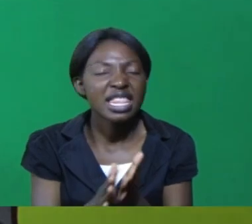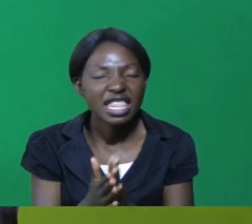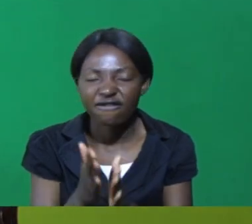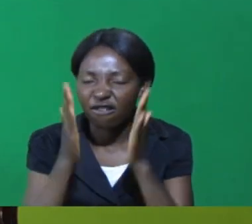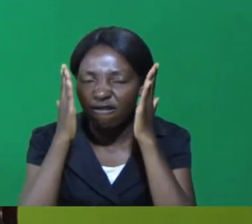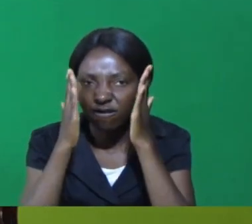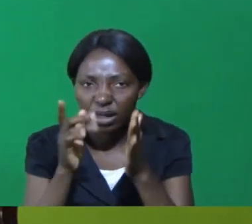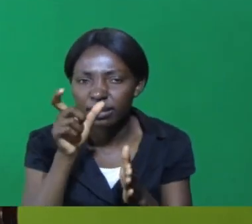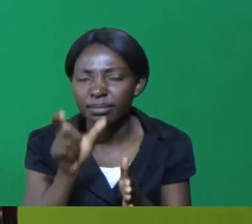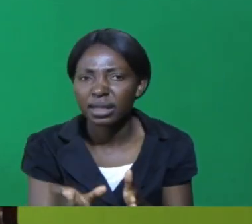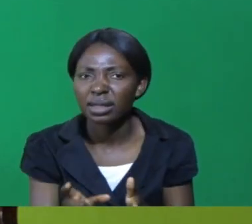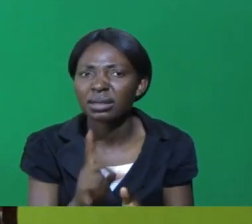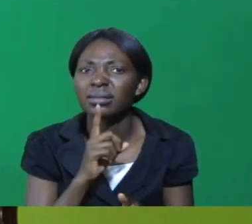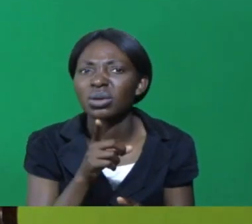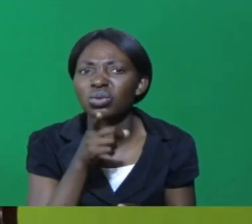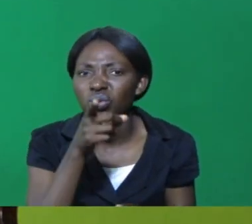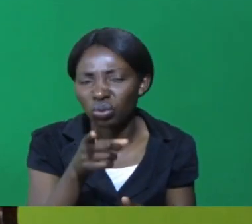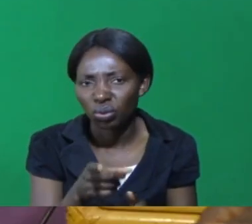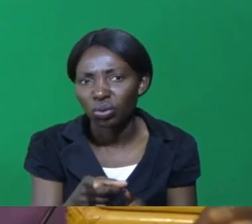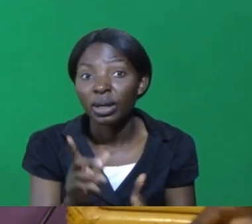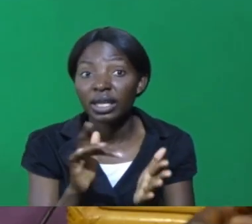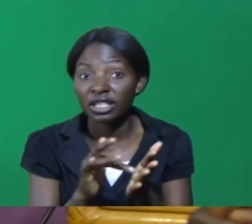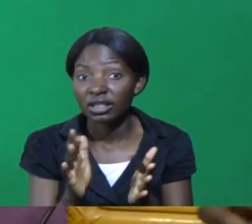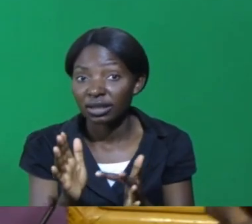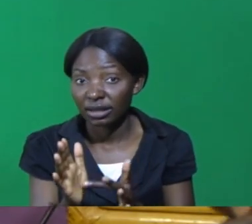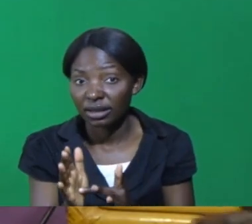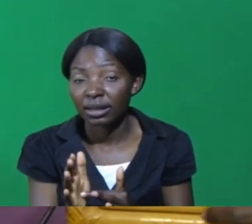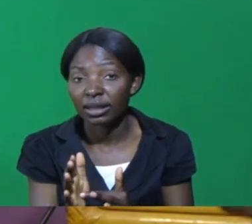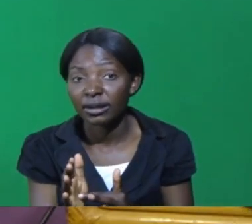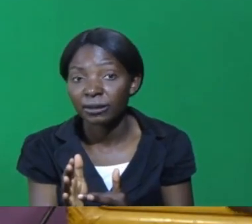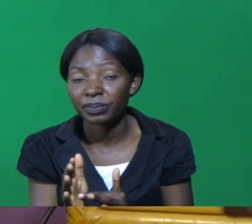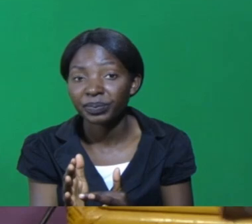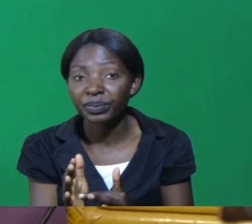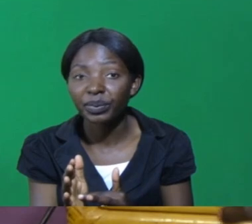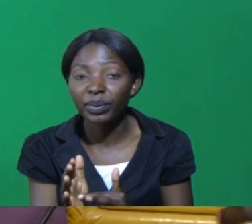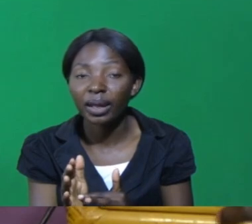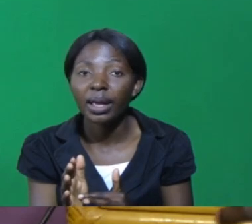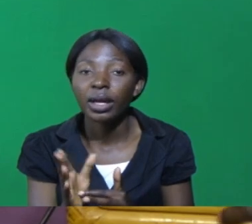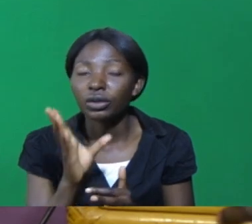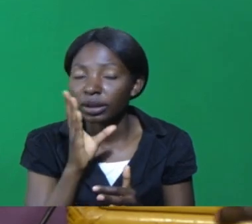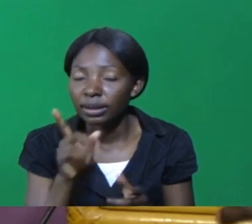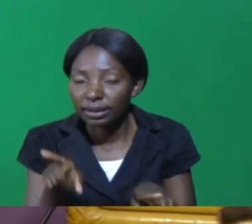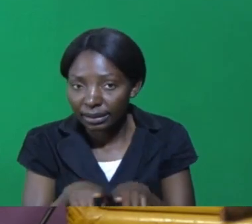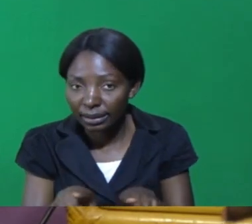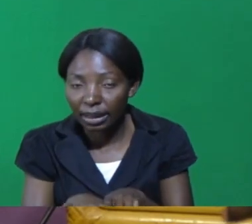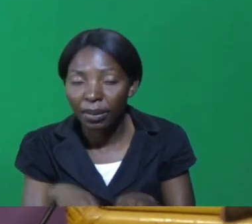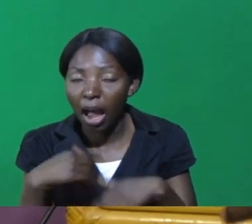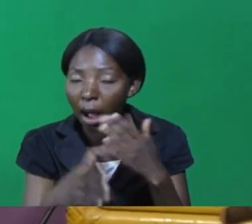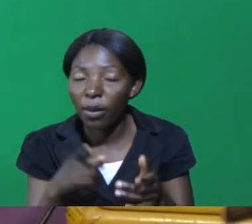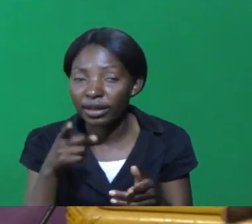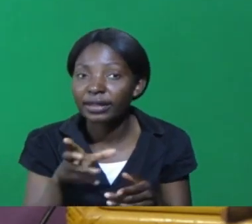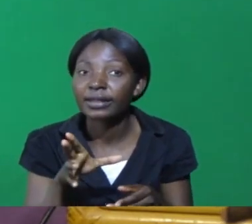Ekusananga kunoti bvo. Jesu chaimaonero ndo maitikiro ake nemwanakomana uyu wekurashika uyu.